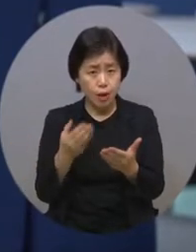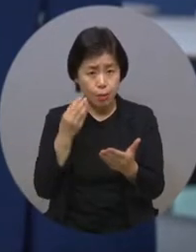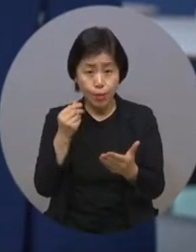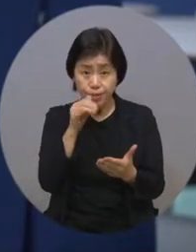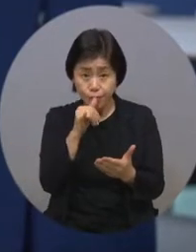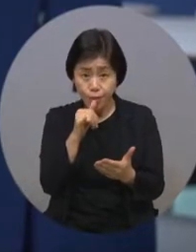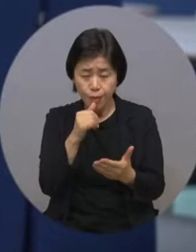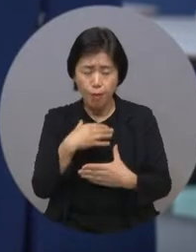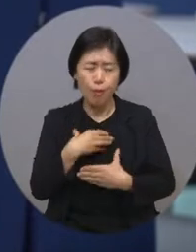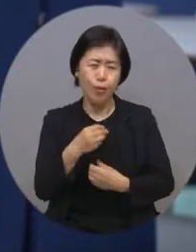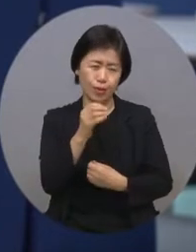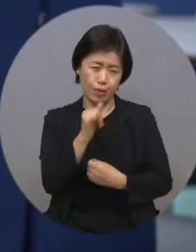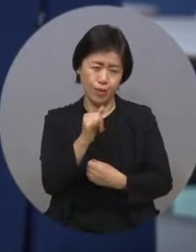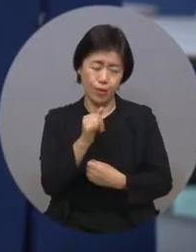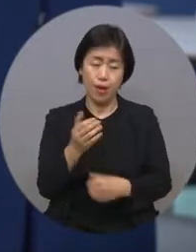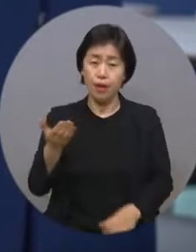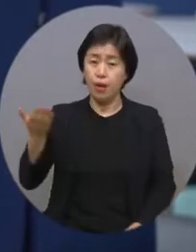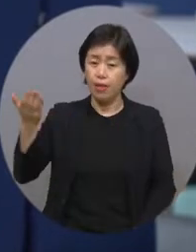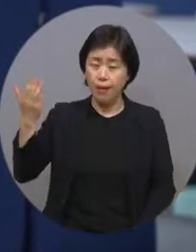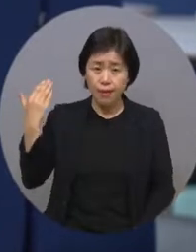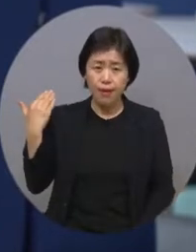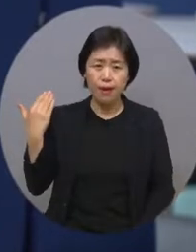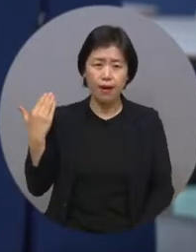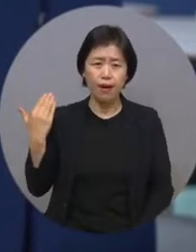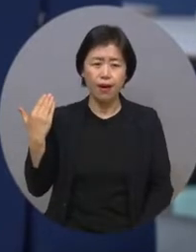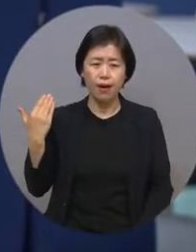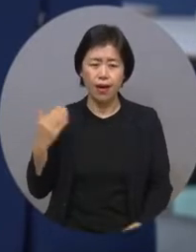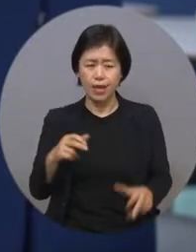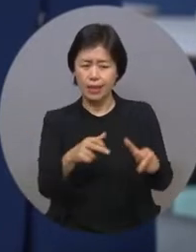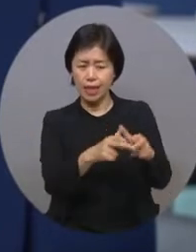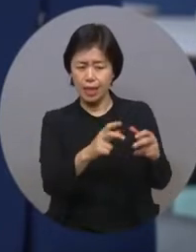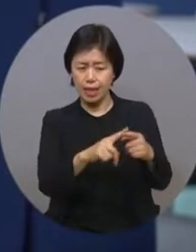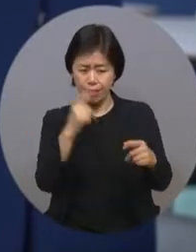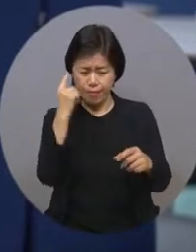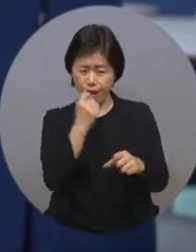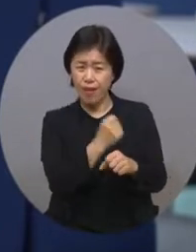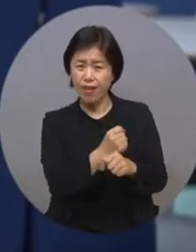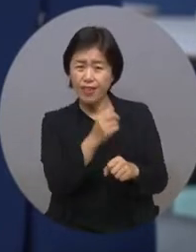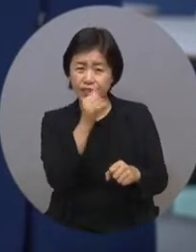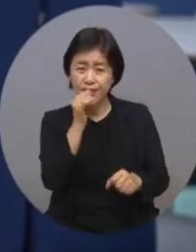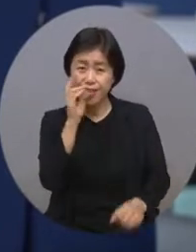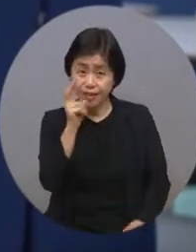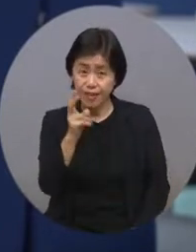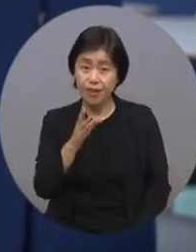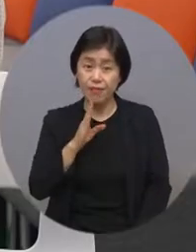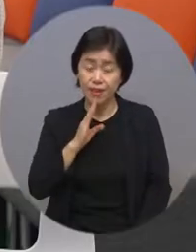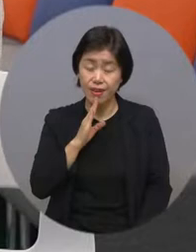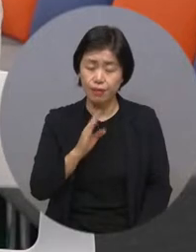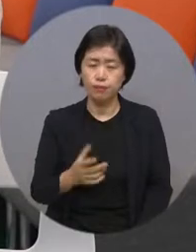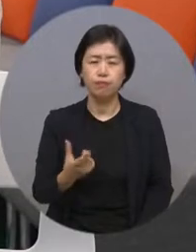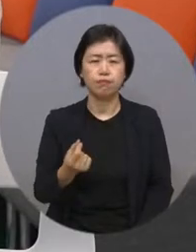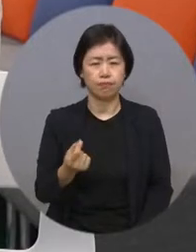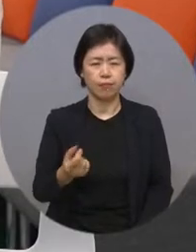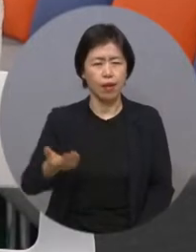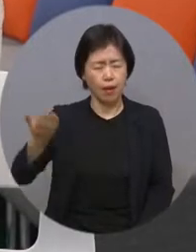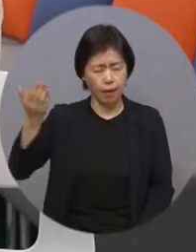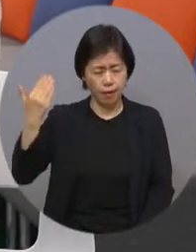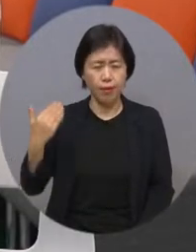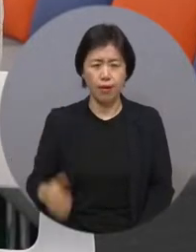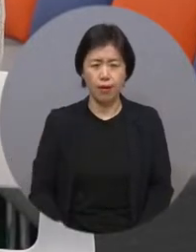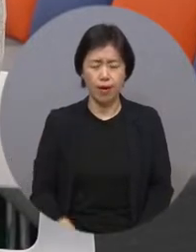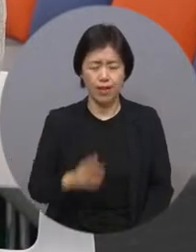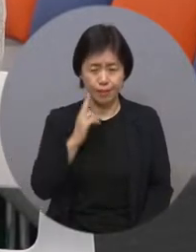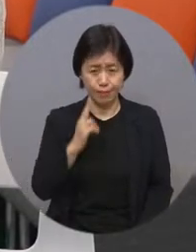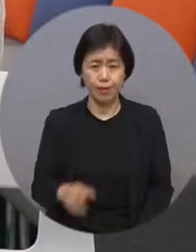아무래도 처음에는 조금 잘못된 편견이라고 할 수 있겠죠. 그런 편견이 있으셨을 수도 그렇죠. 있을 것 같아요. 그렇죠. 처음에는 편견이 좀 많이